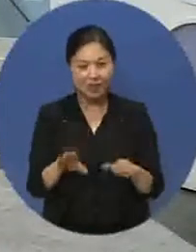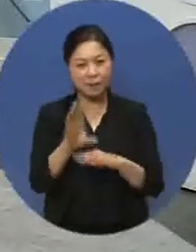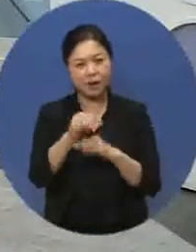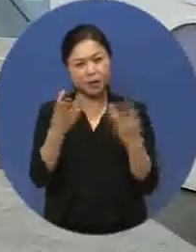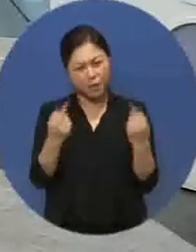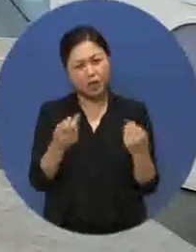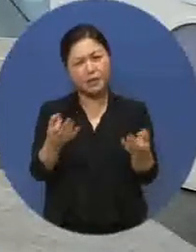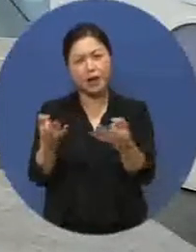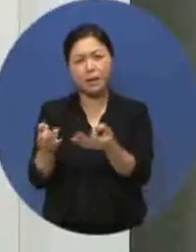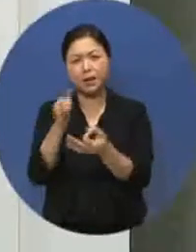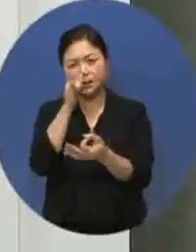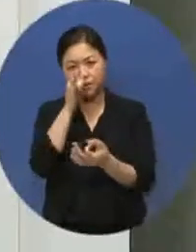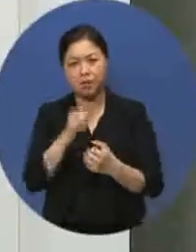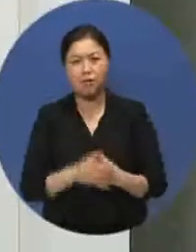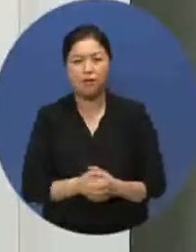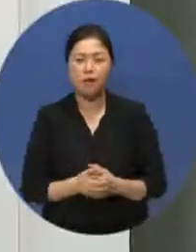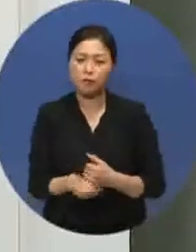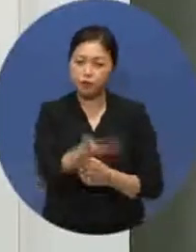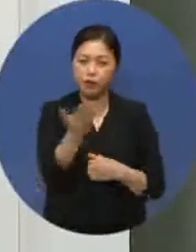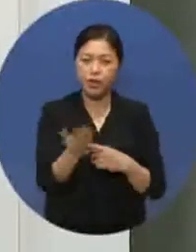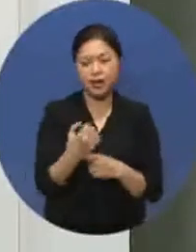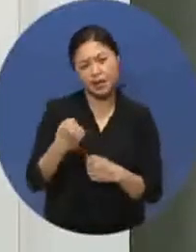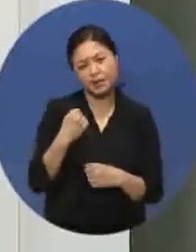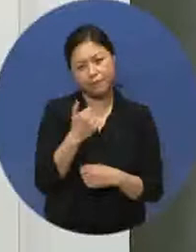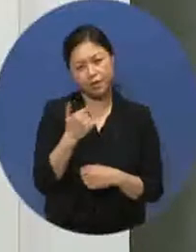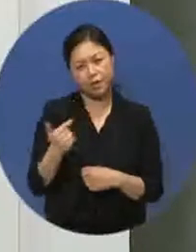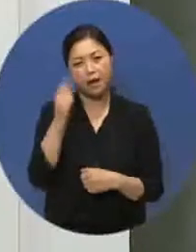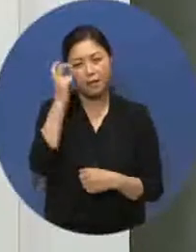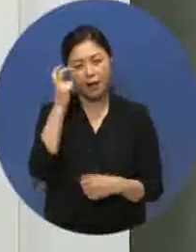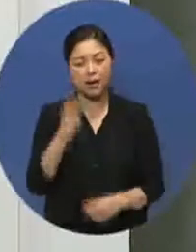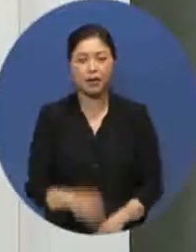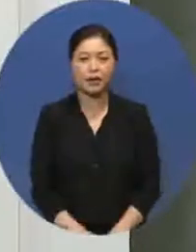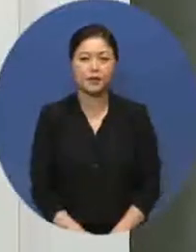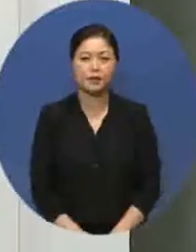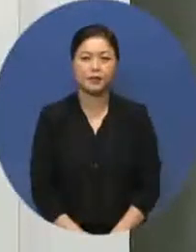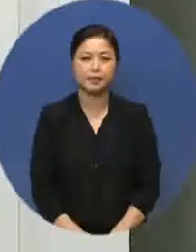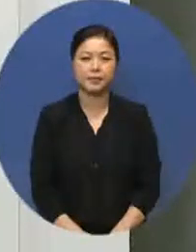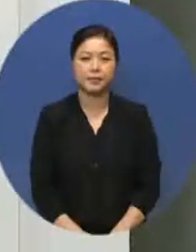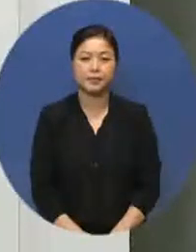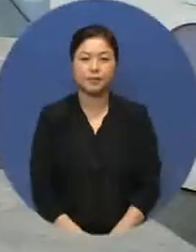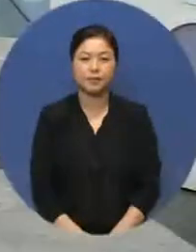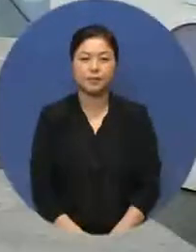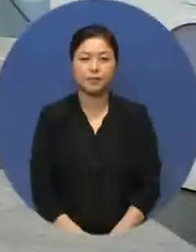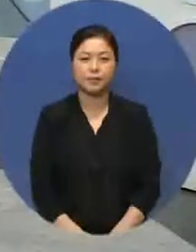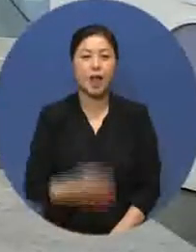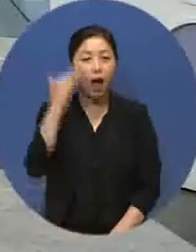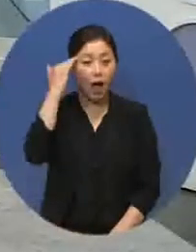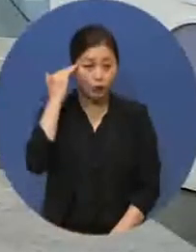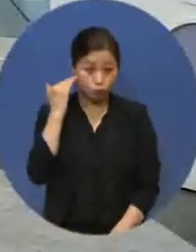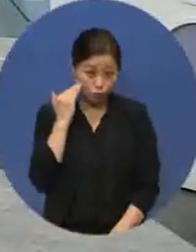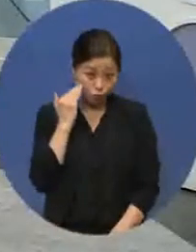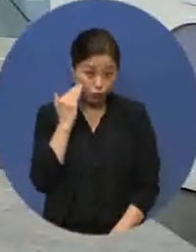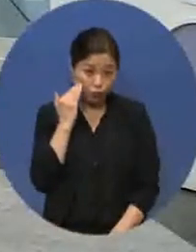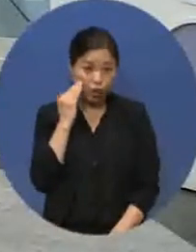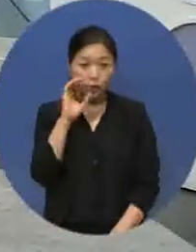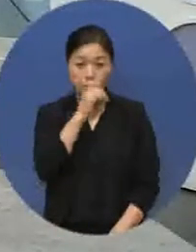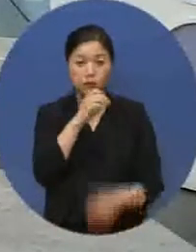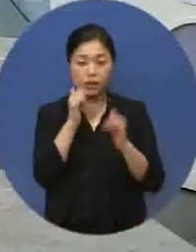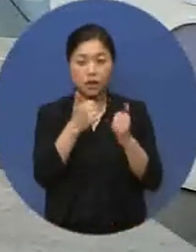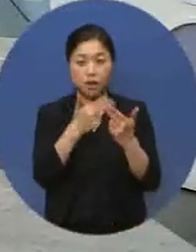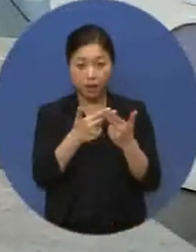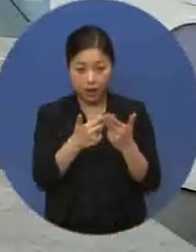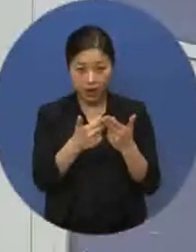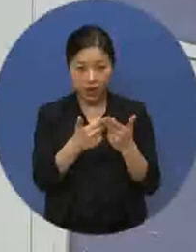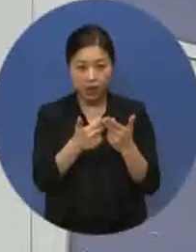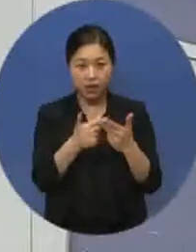많이 시청하시는데 네. 네, 그분들에게 큰 힘이 될 것 같습니다. 네. 실제로 저희 대한변호사협회 안에는 예. 인권위원회